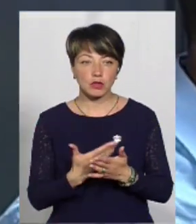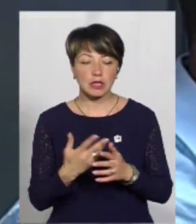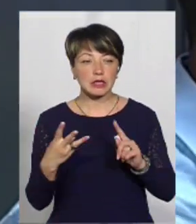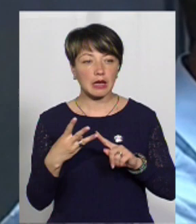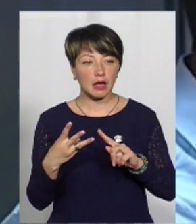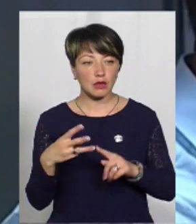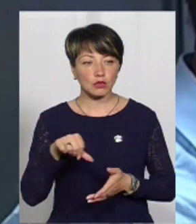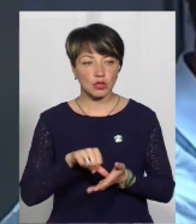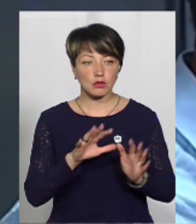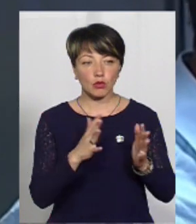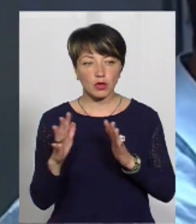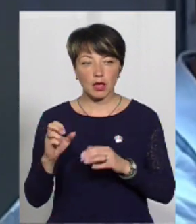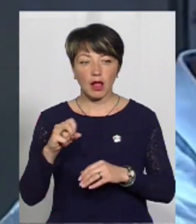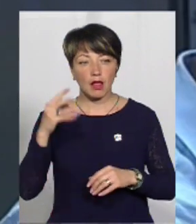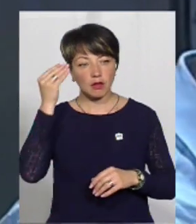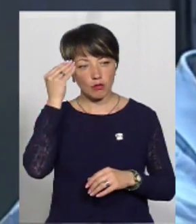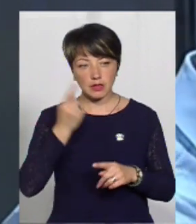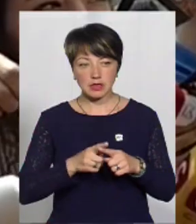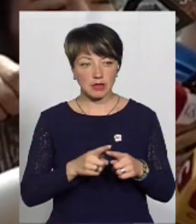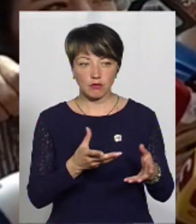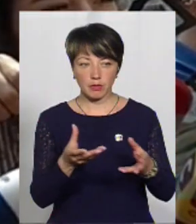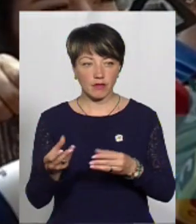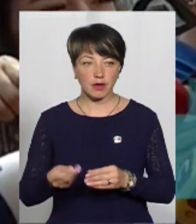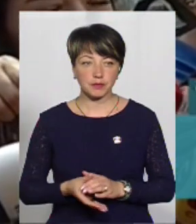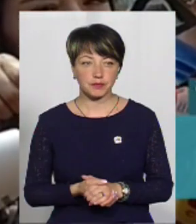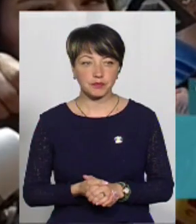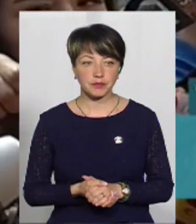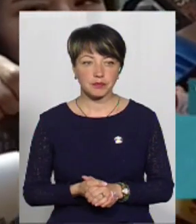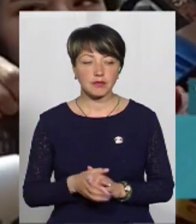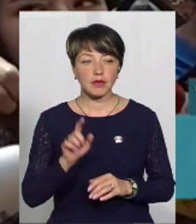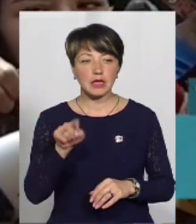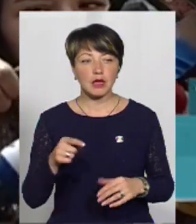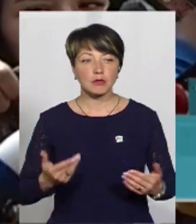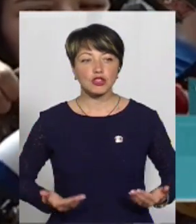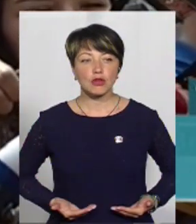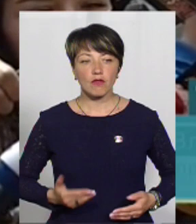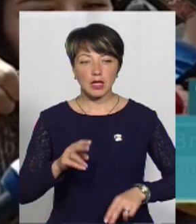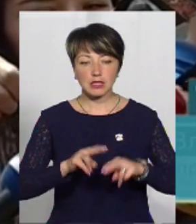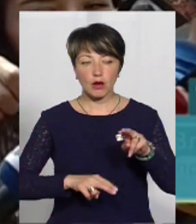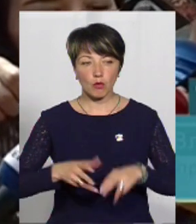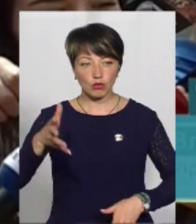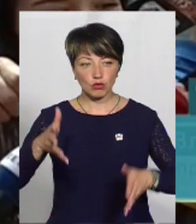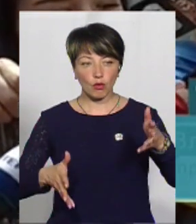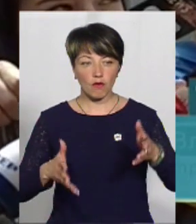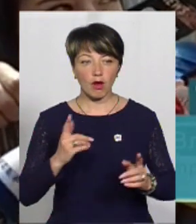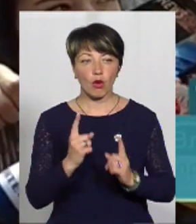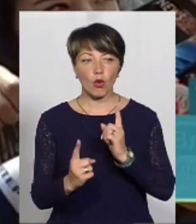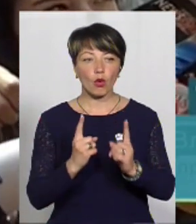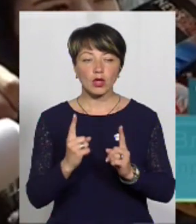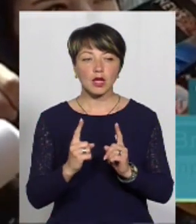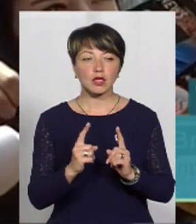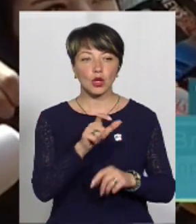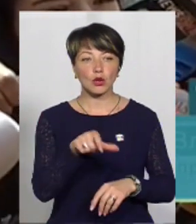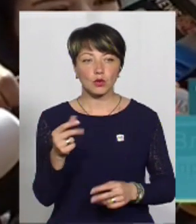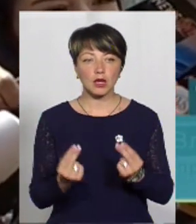3-го учасника подій, втім, на умисність це не впливає. Там житлова забудова, відомо, що там ходять люди, граються маленькі